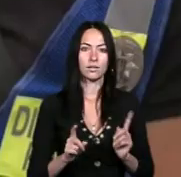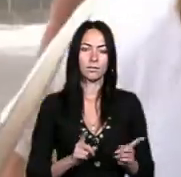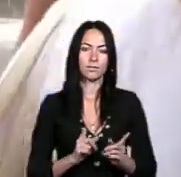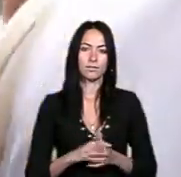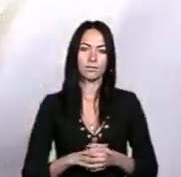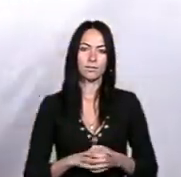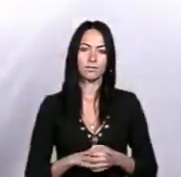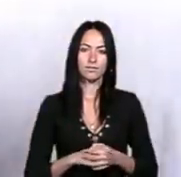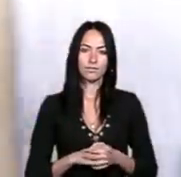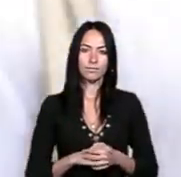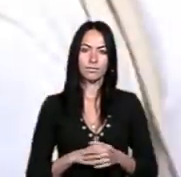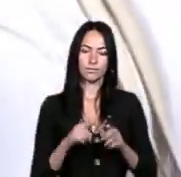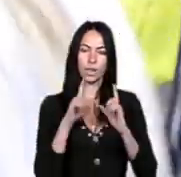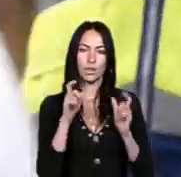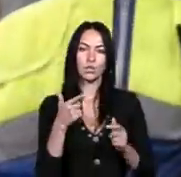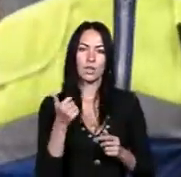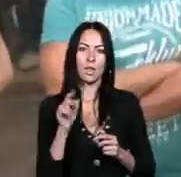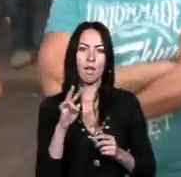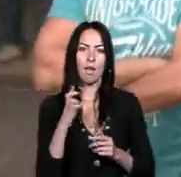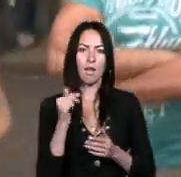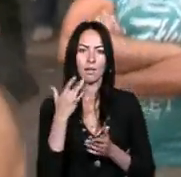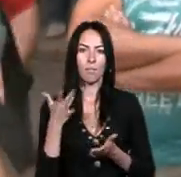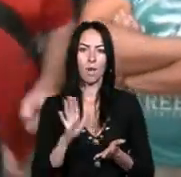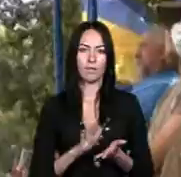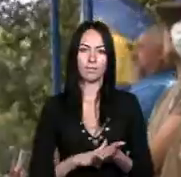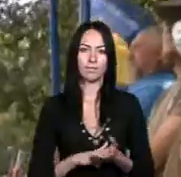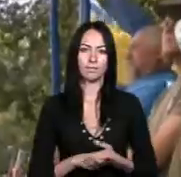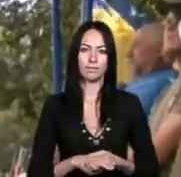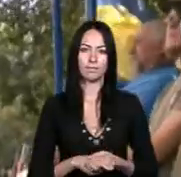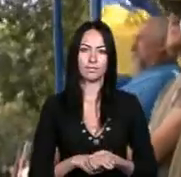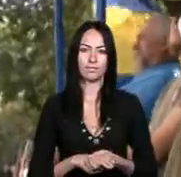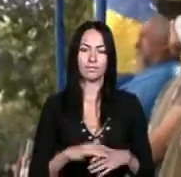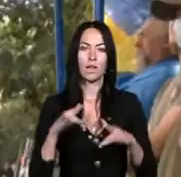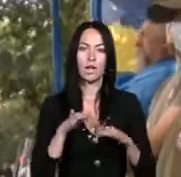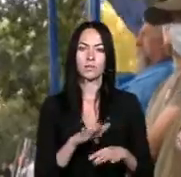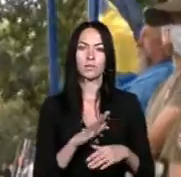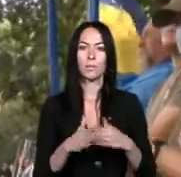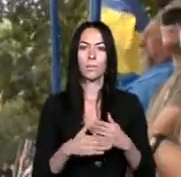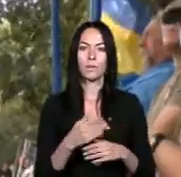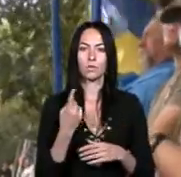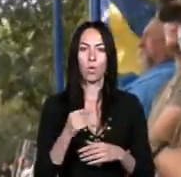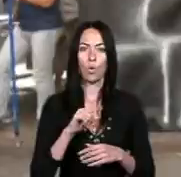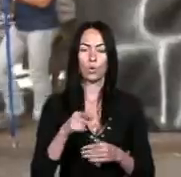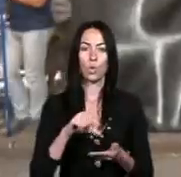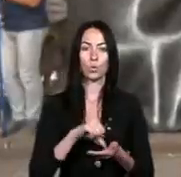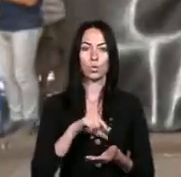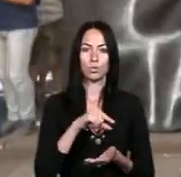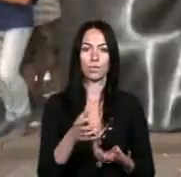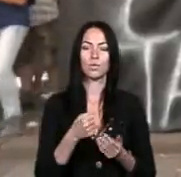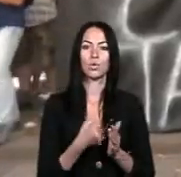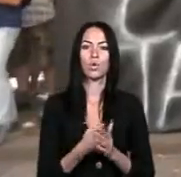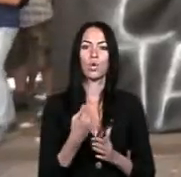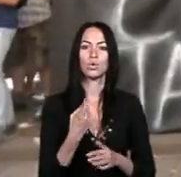тому! Ганьба! Ганьба! Ганьба! Акція тривала близько години, участь у ній взяли до сотні